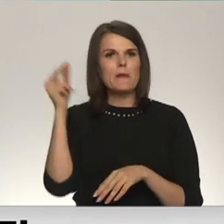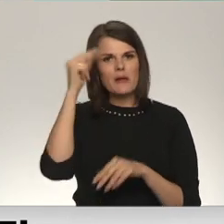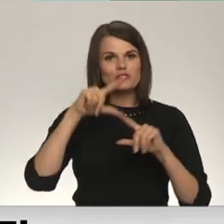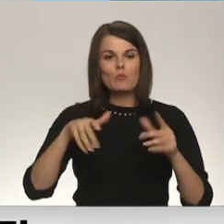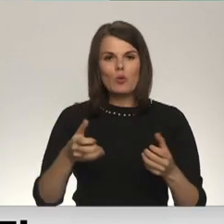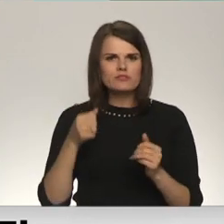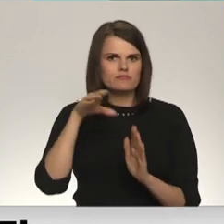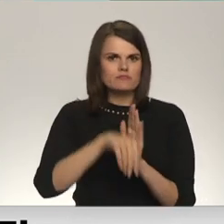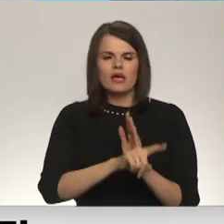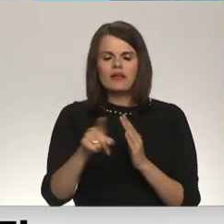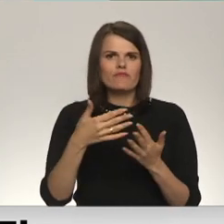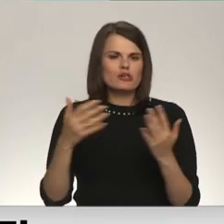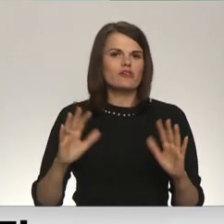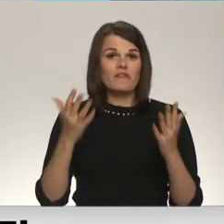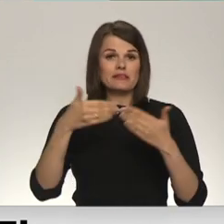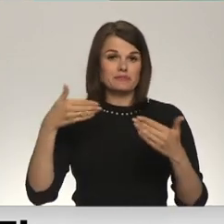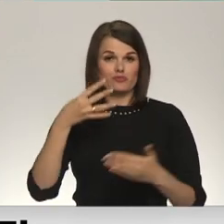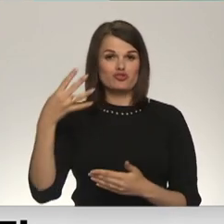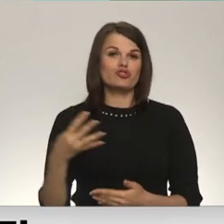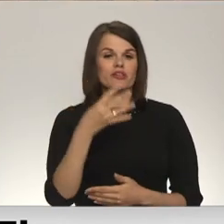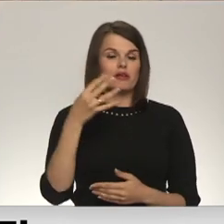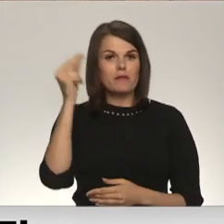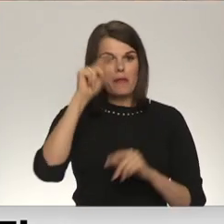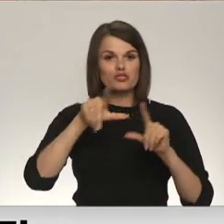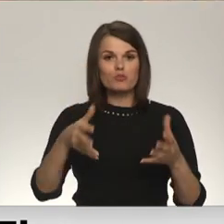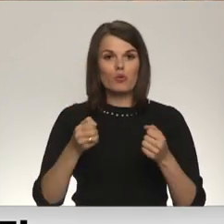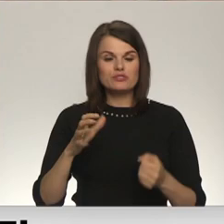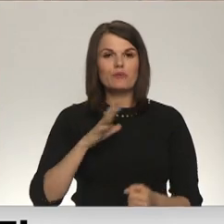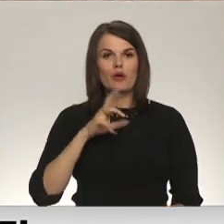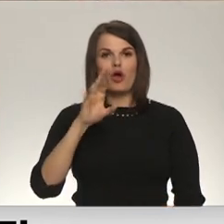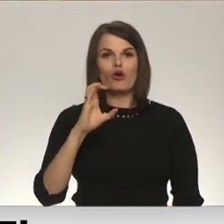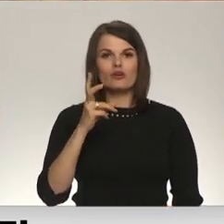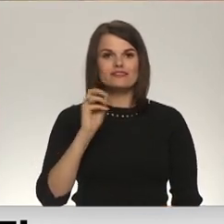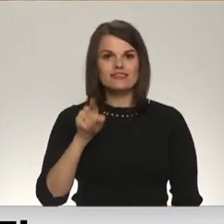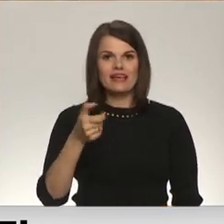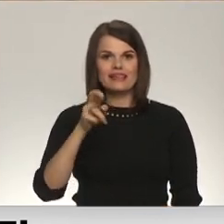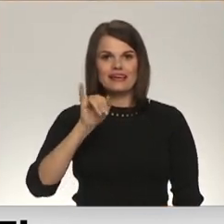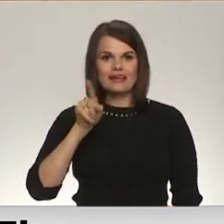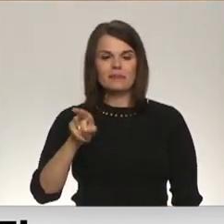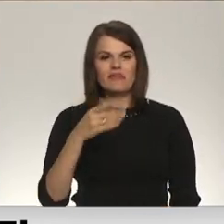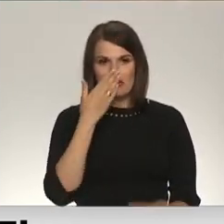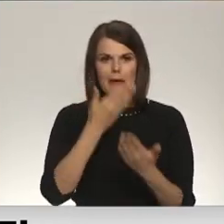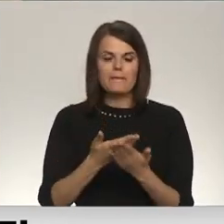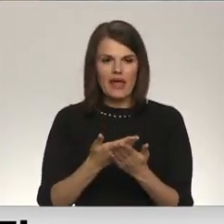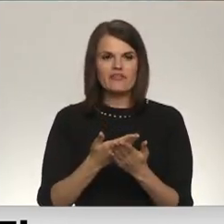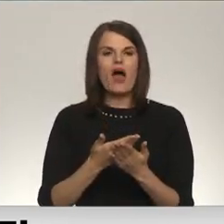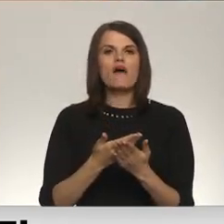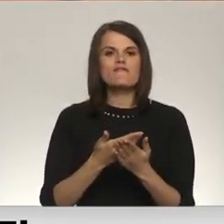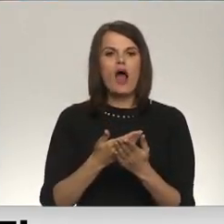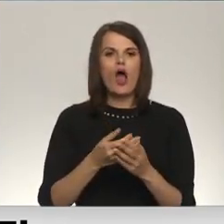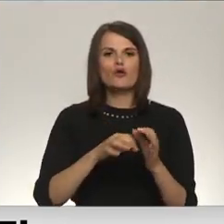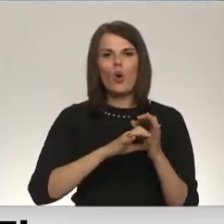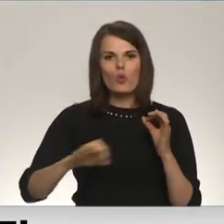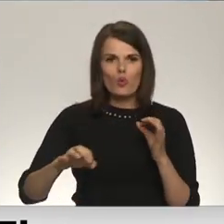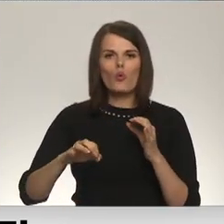vidū ir veiksmes stāsti. Pirms 4 gadiem mācību uzņēmums bija Rocket Grip. Viņi piedāvāja nūju lentes jeb gripus. Pāris